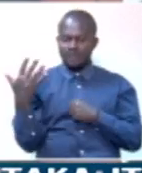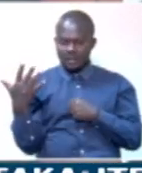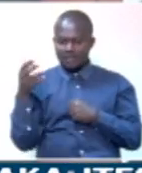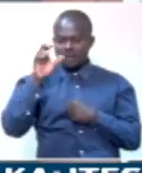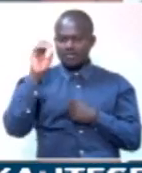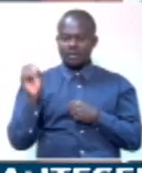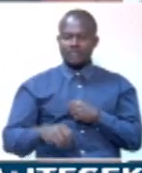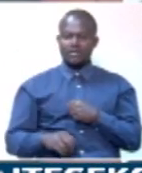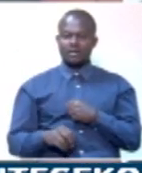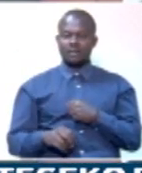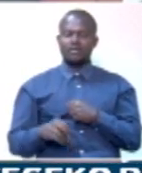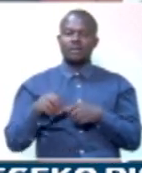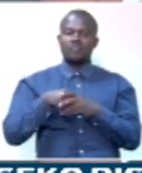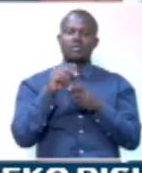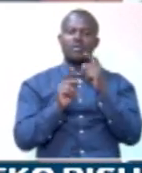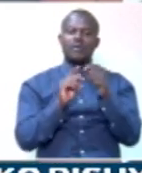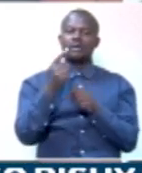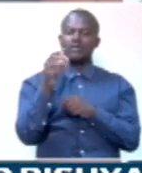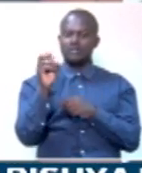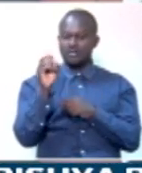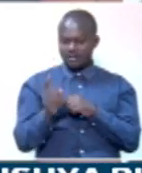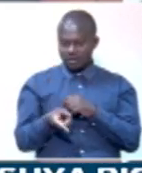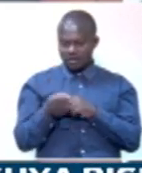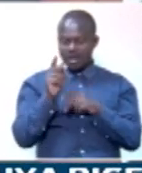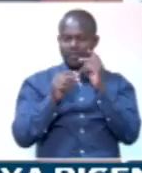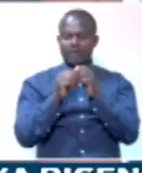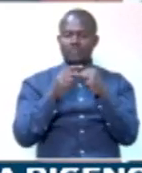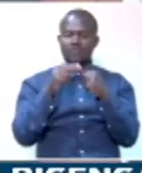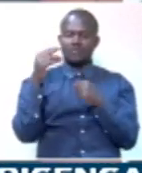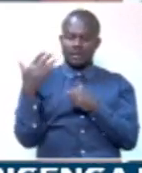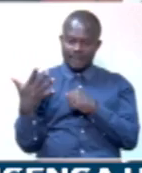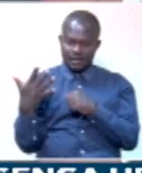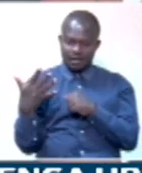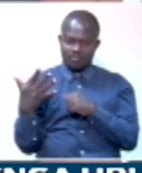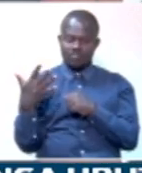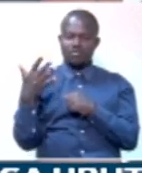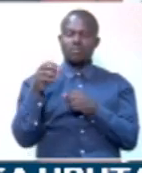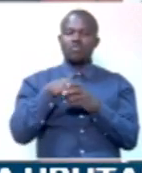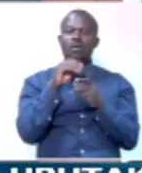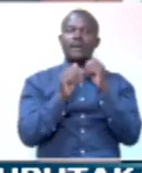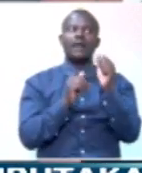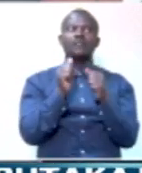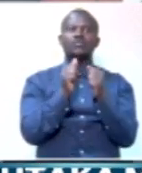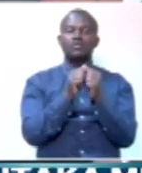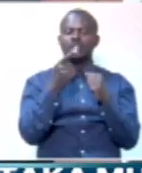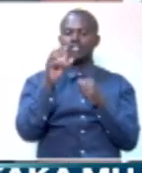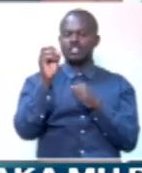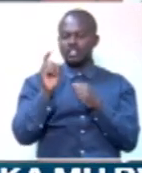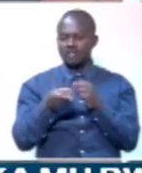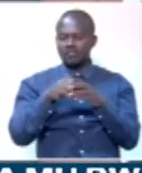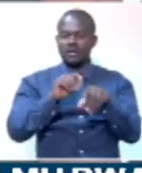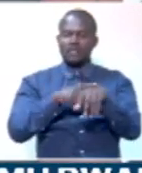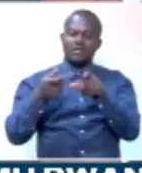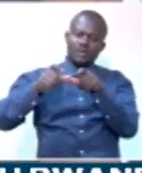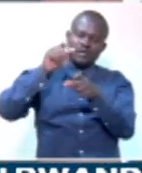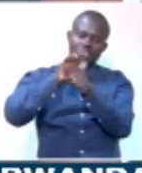75% ku 100%, abantu 75 ku bantu 100%. Igihe byakaraga mu